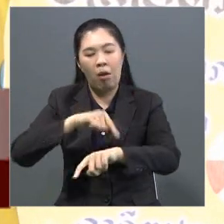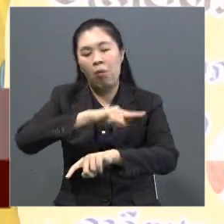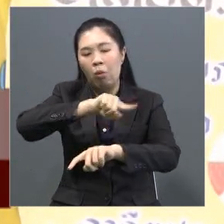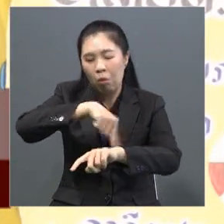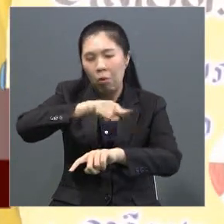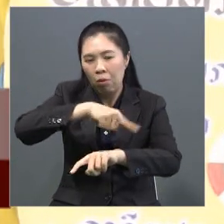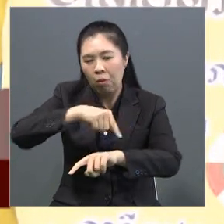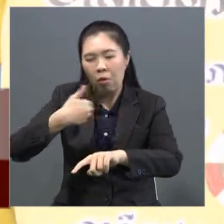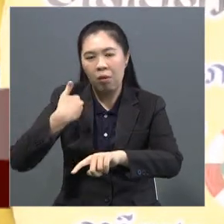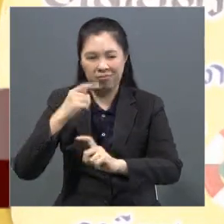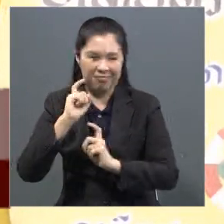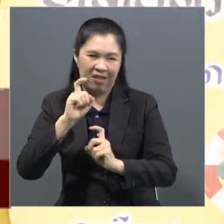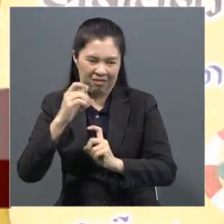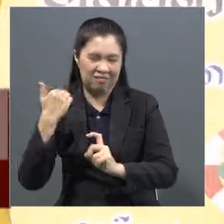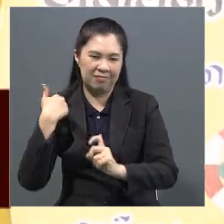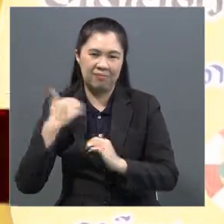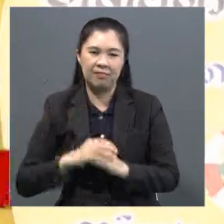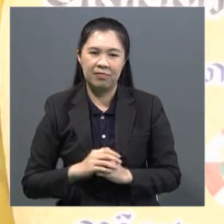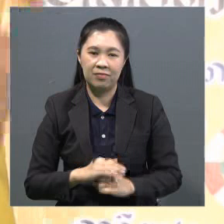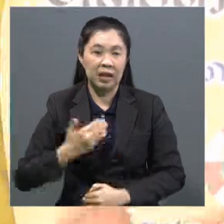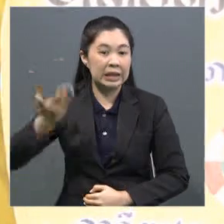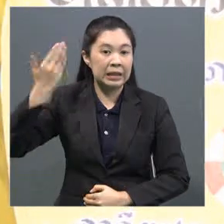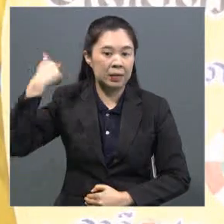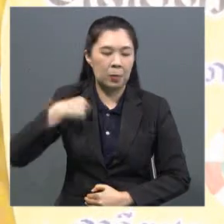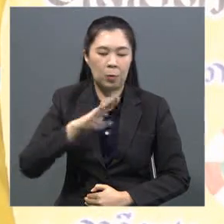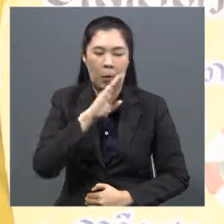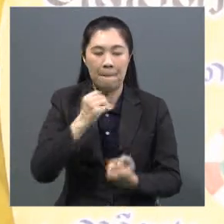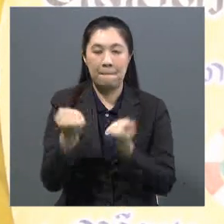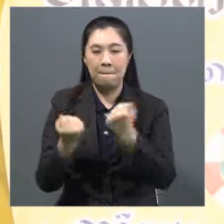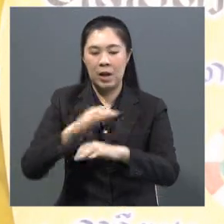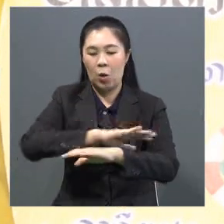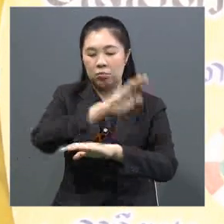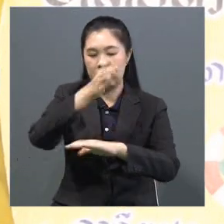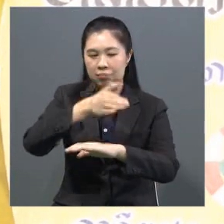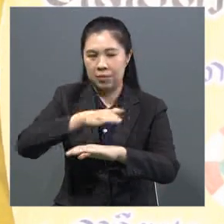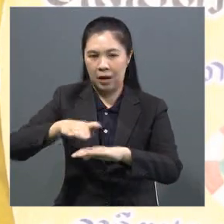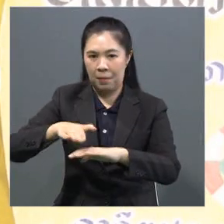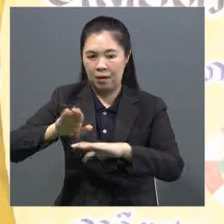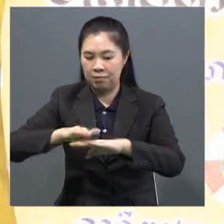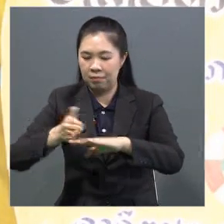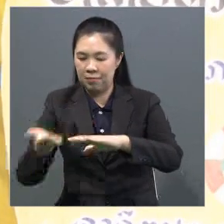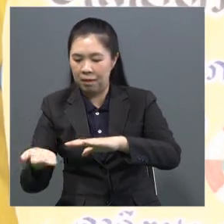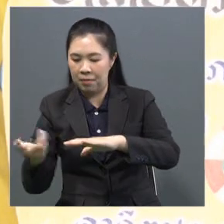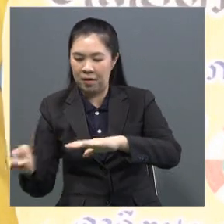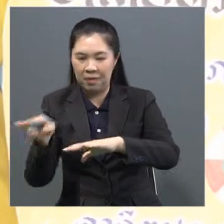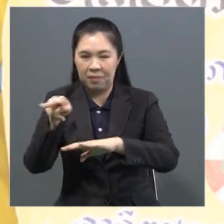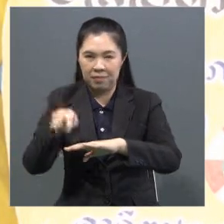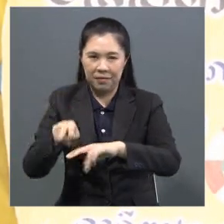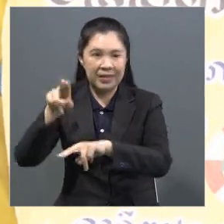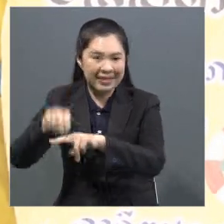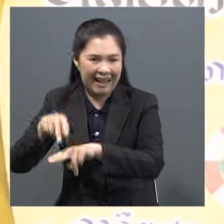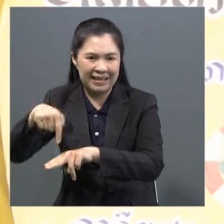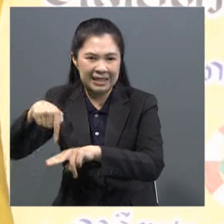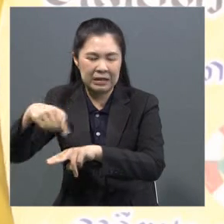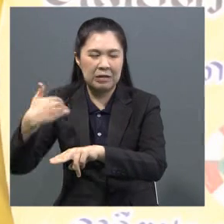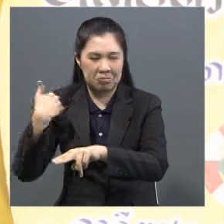เสี่ยงเท่านั้นครับแล้วที่ผ่านมาถ้าเกิดมีการเปิดท้ายกระบะมีการนั่งขอบท้ายอันนี้จะสร้างอันตรายอย่างใหญ่หลวงมี